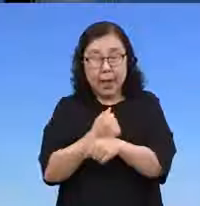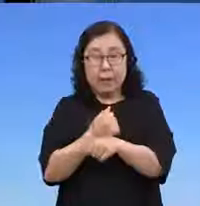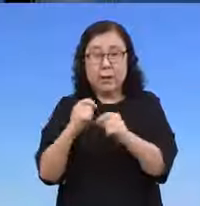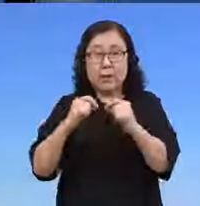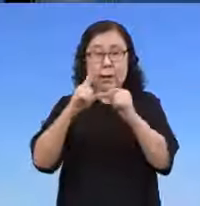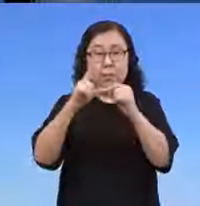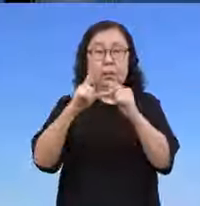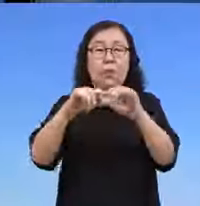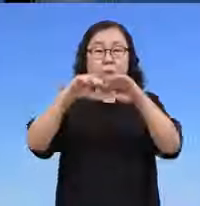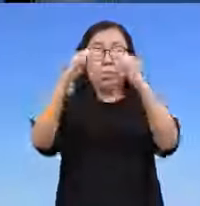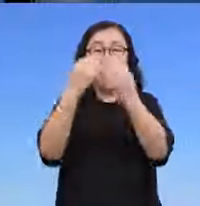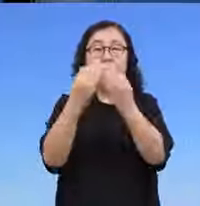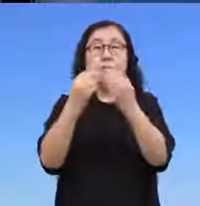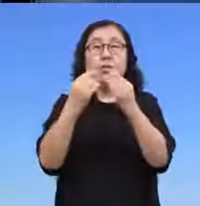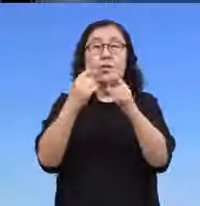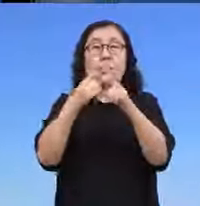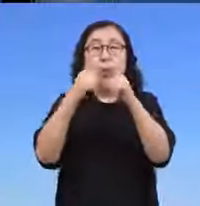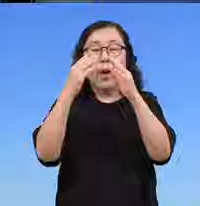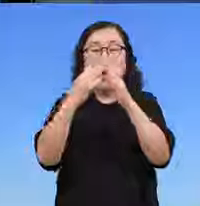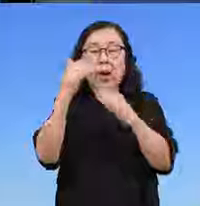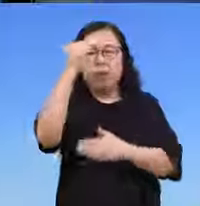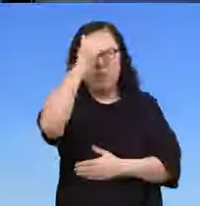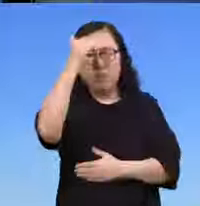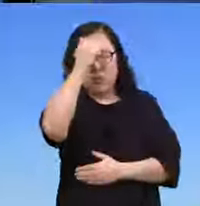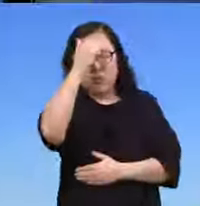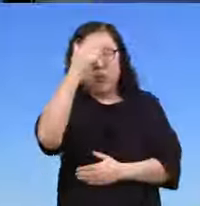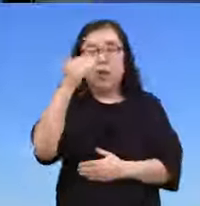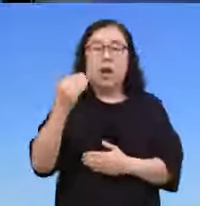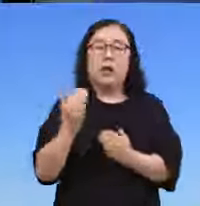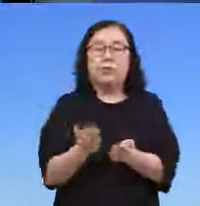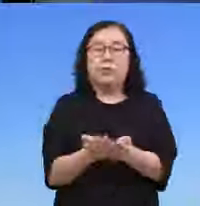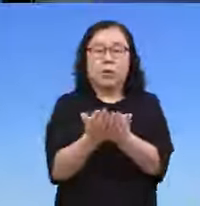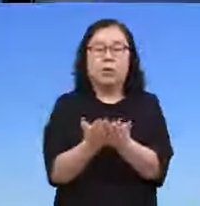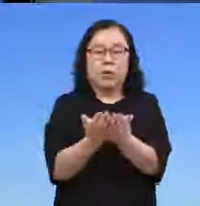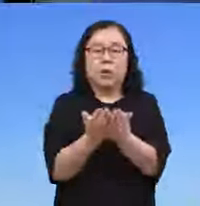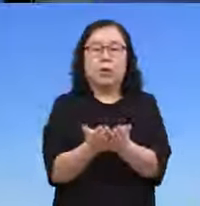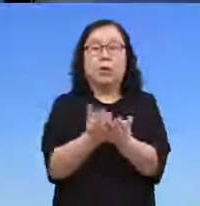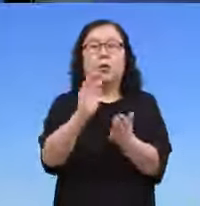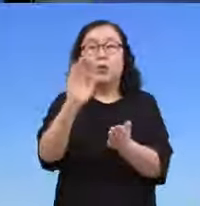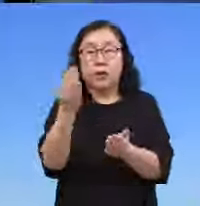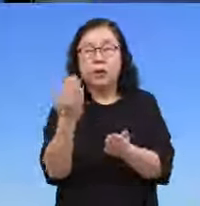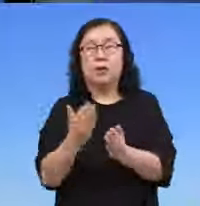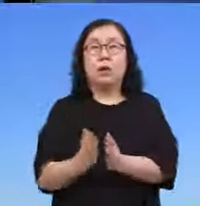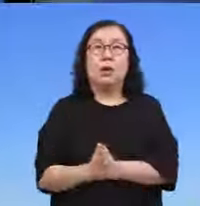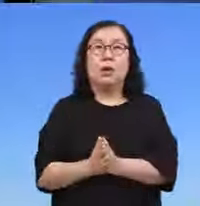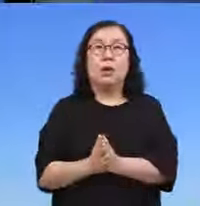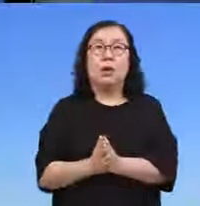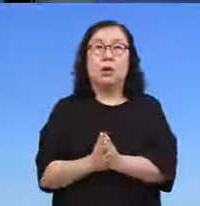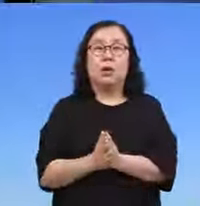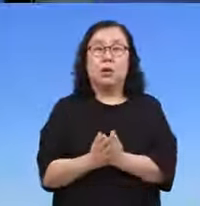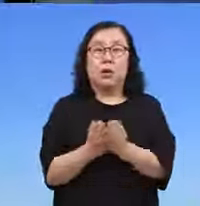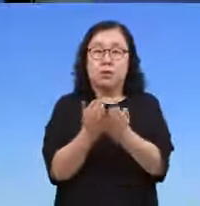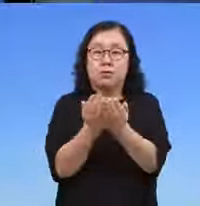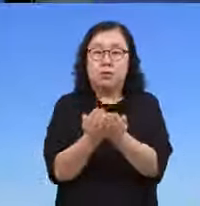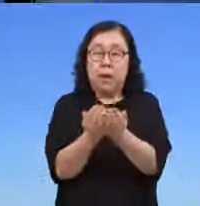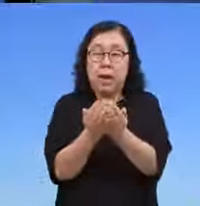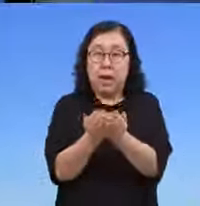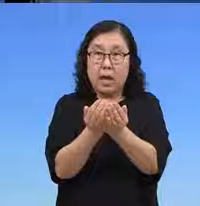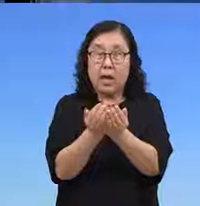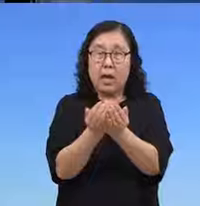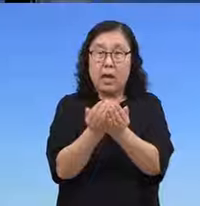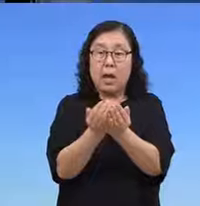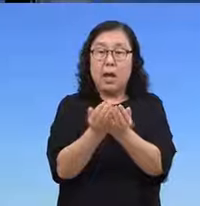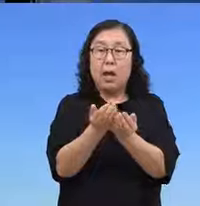되어 버렸다, 이렇게 말했습니다. 그렇습니다. 군함에도 유람선에도 먹고 자고